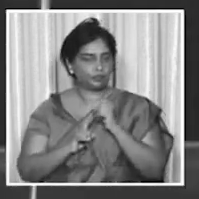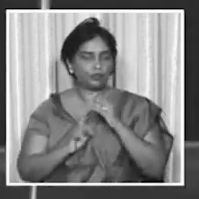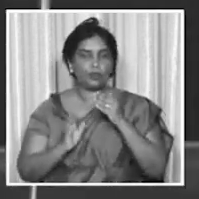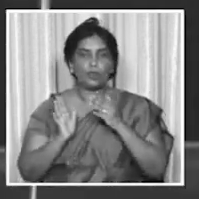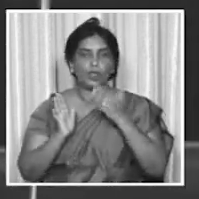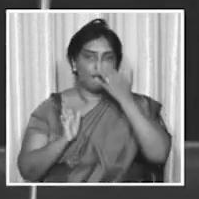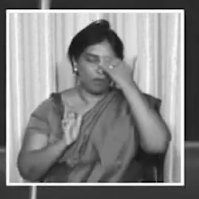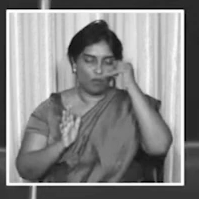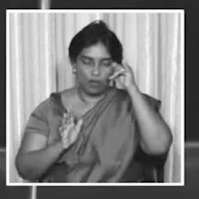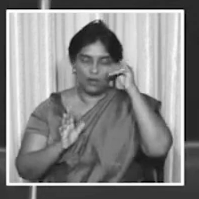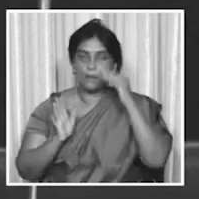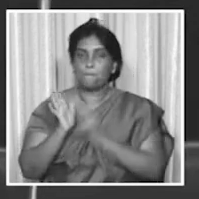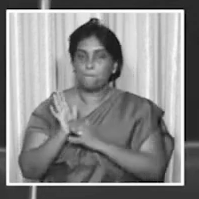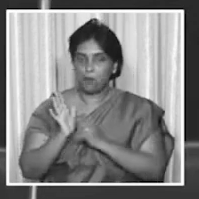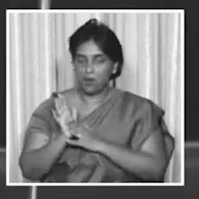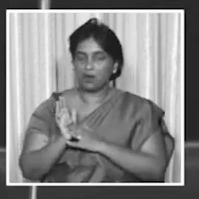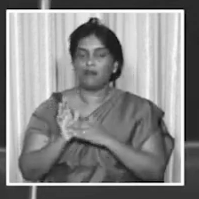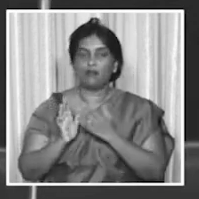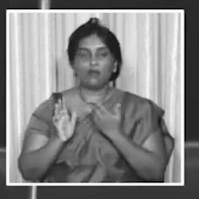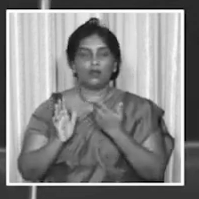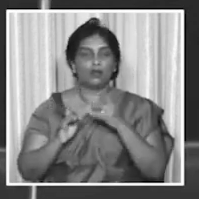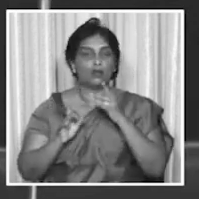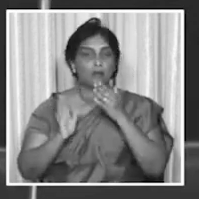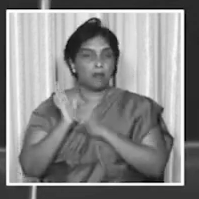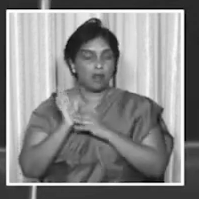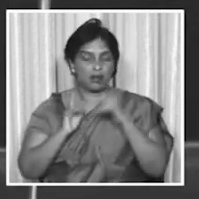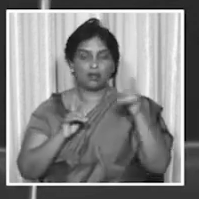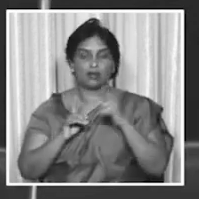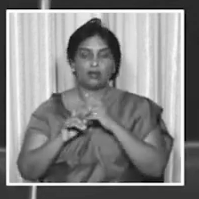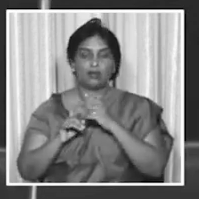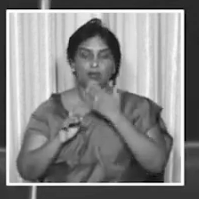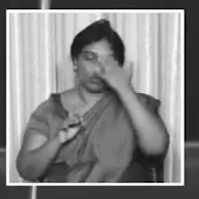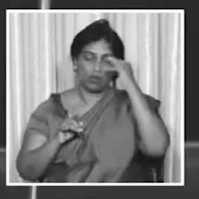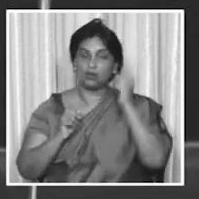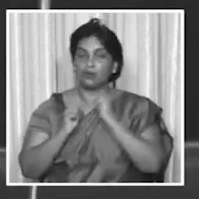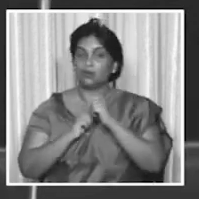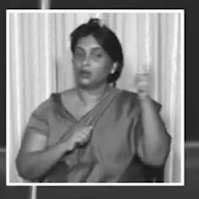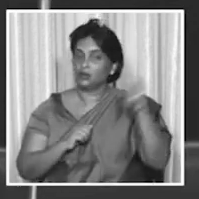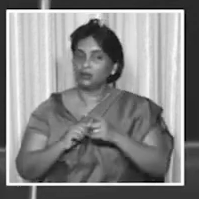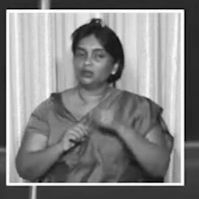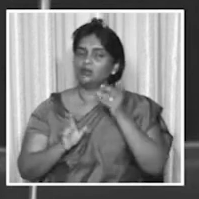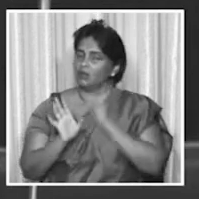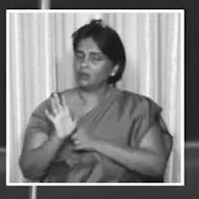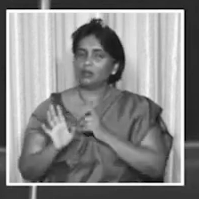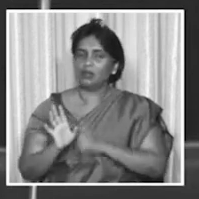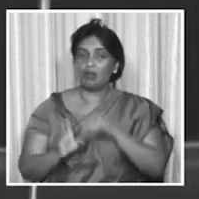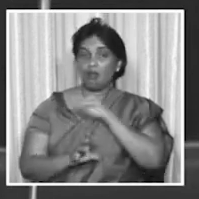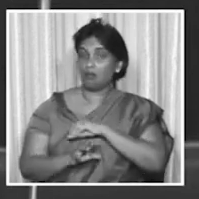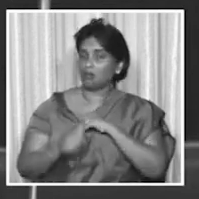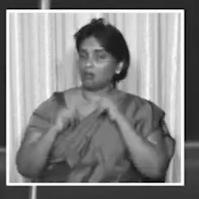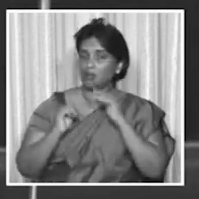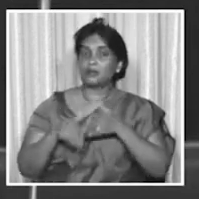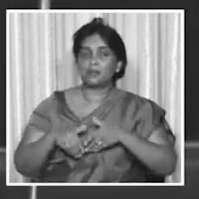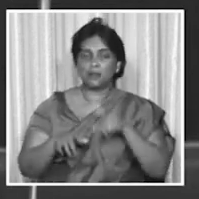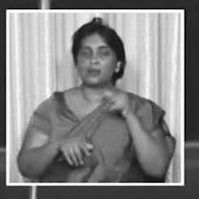වවුනියාව මුලතිව් ඩිපෝ වල දැන් මන්නාරම ඉඳලා පුත්තලම ආලංගුඩාවට බස් සේවයක් ඒ කාලේ පටන් ගත්තා හැම මාර ආදායම එන